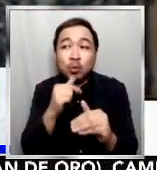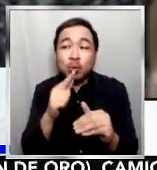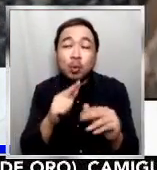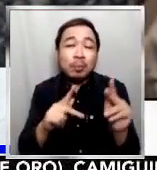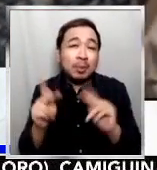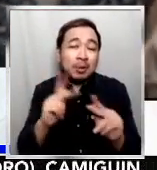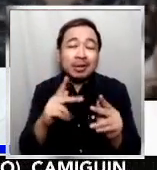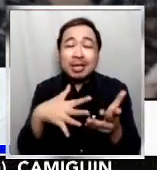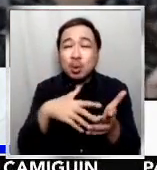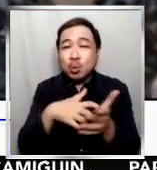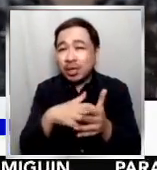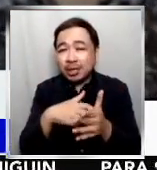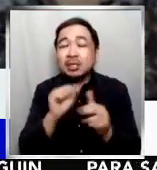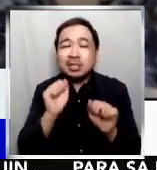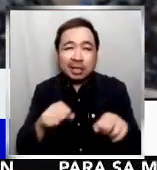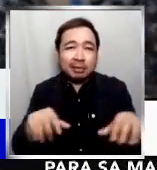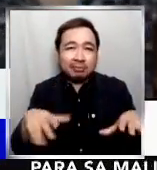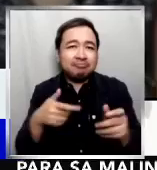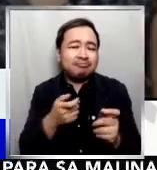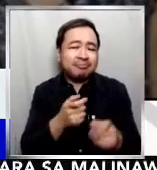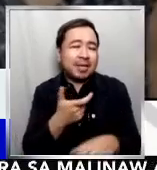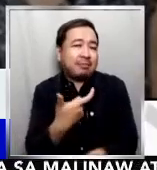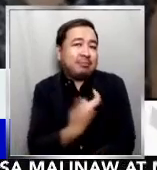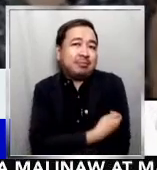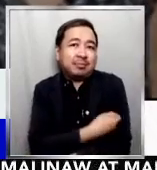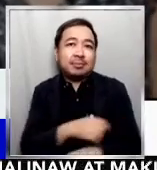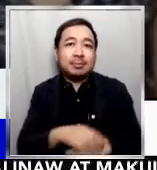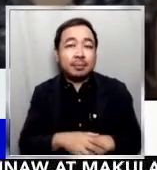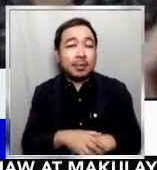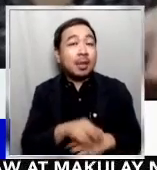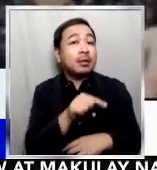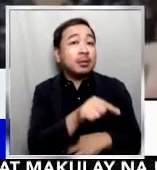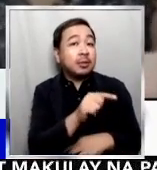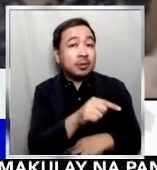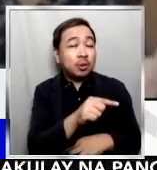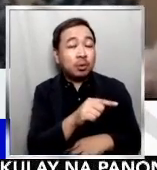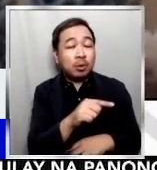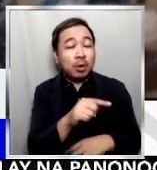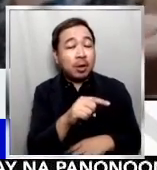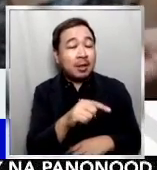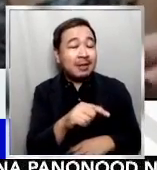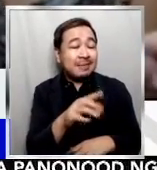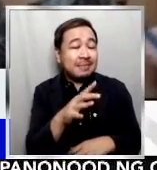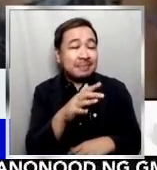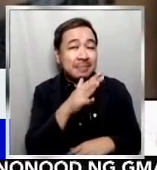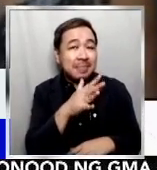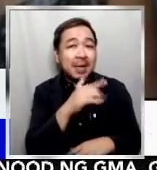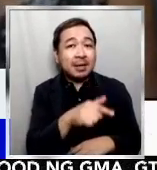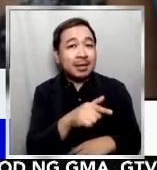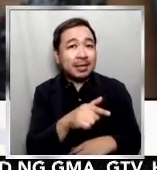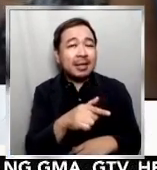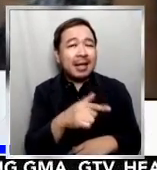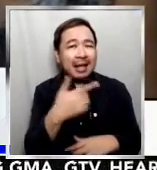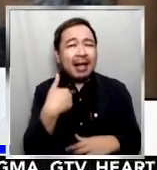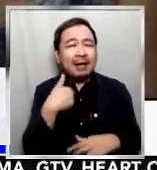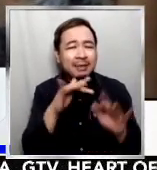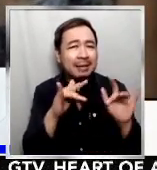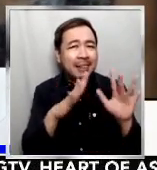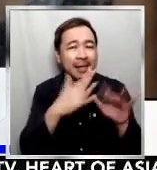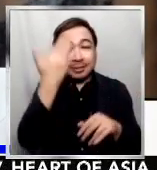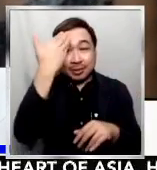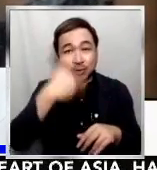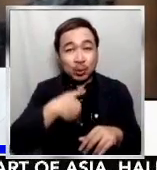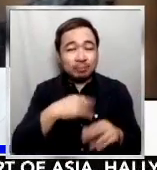ay kakamal stroke pa lamang at marami siyang gamat na ininom kaya hindi po siya makalabas ang kanyang tahanan.